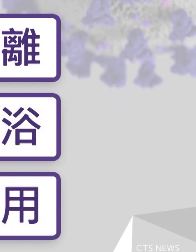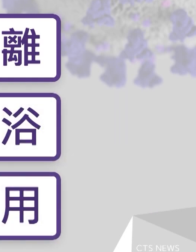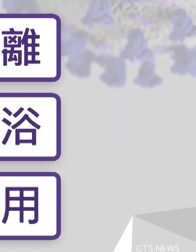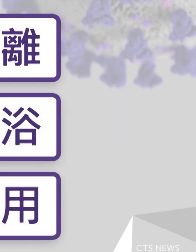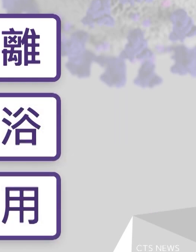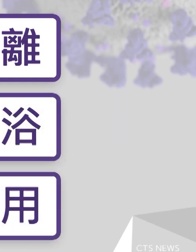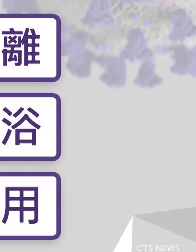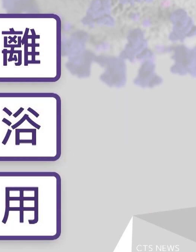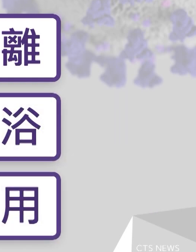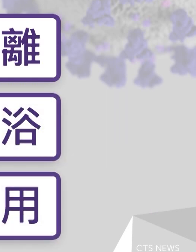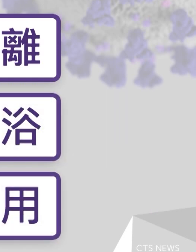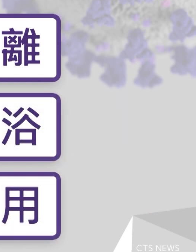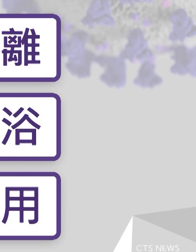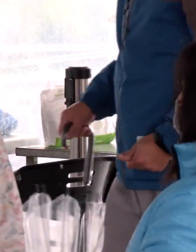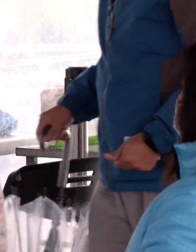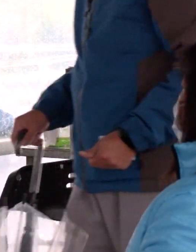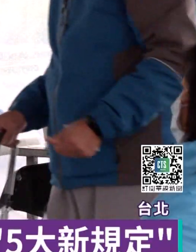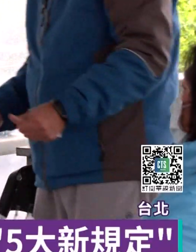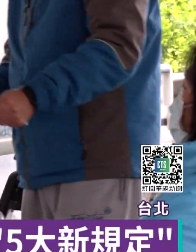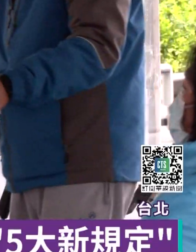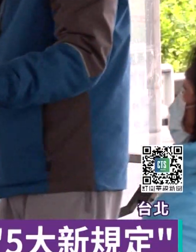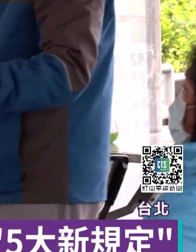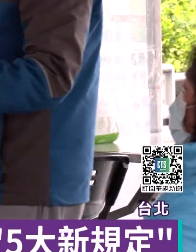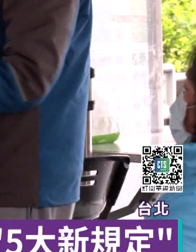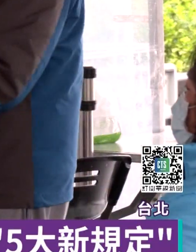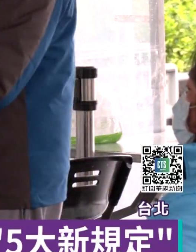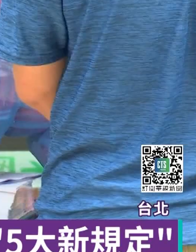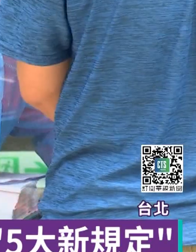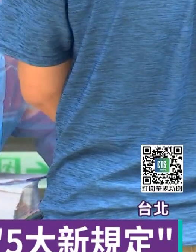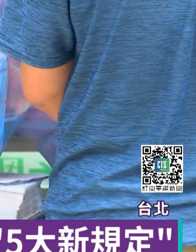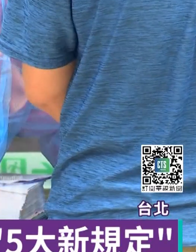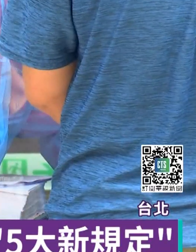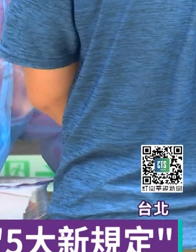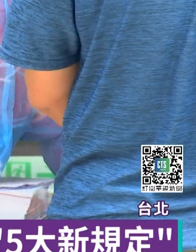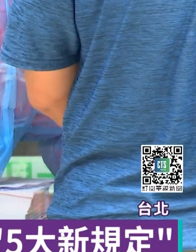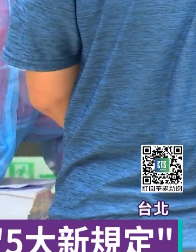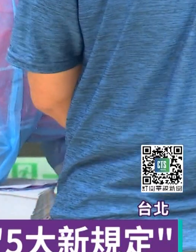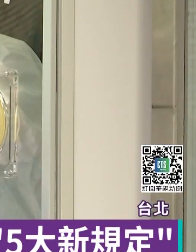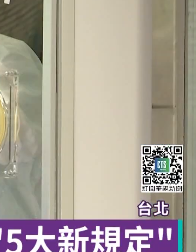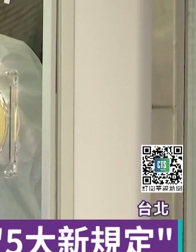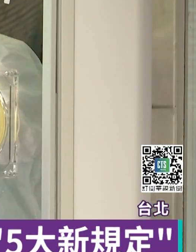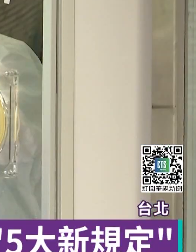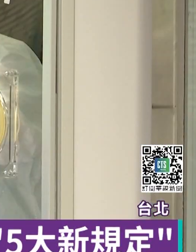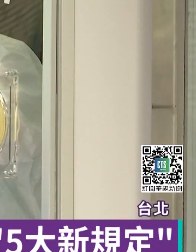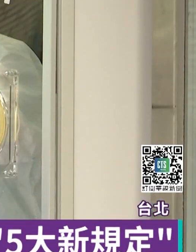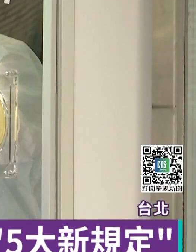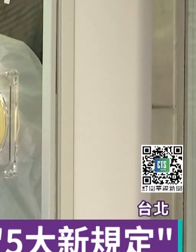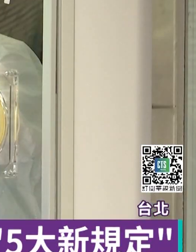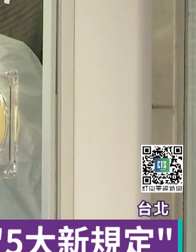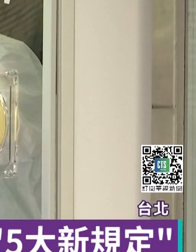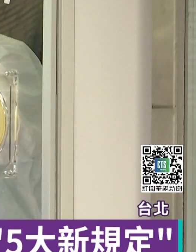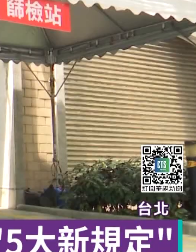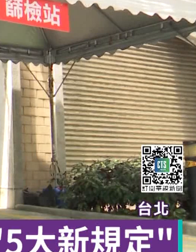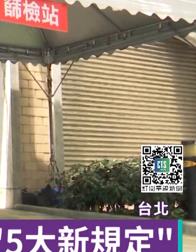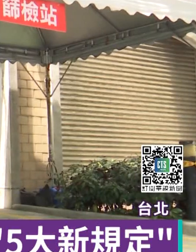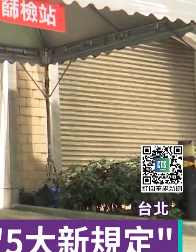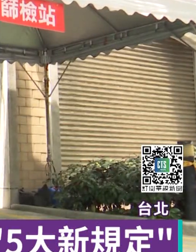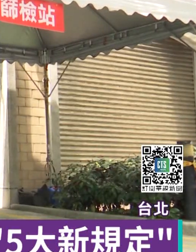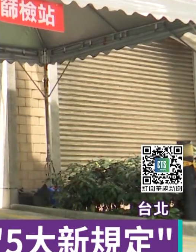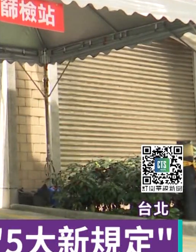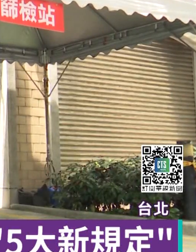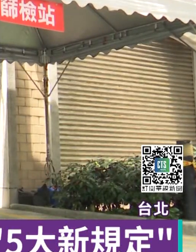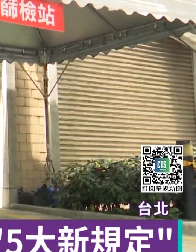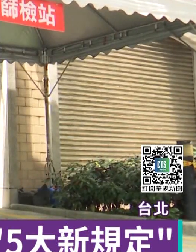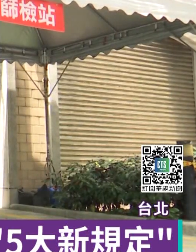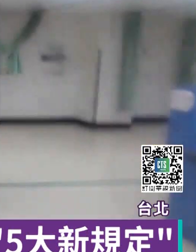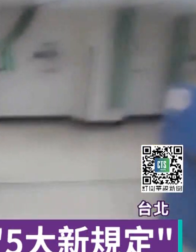境外一入不适用这样的规定。放宽居家隔离的规定也避免轻症全部挤进医院。根据指挥中心统计的资料，目前全